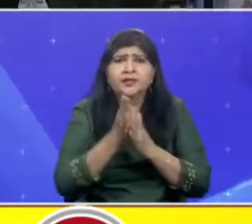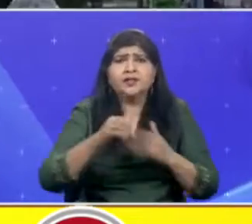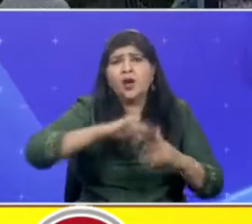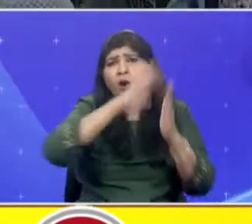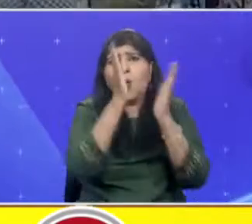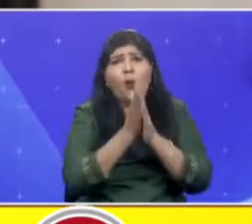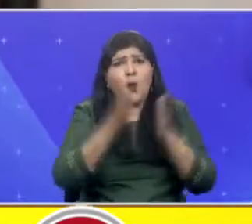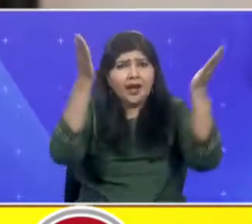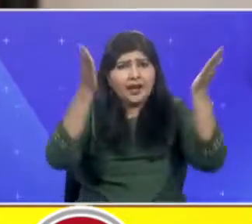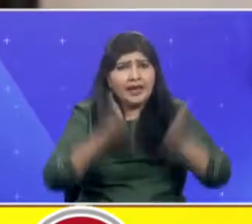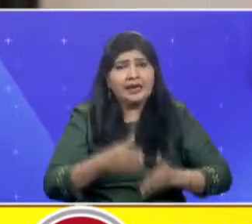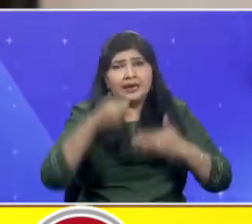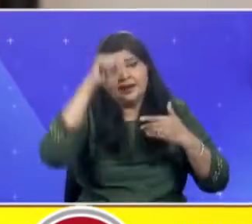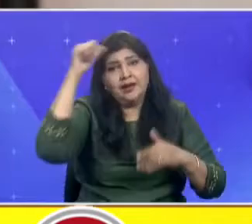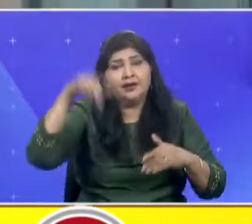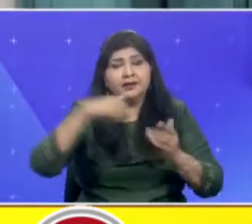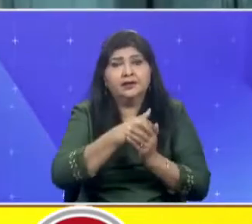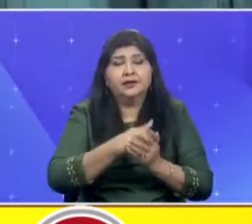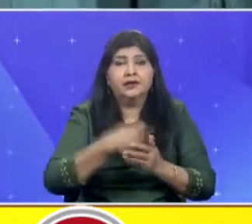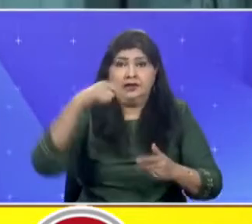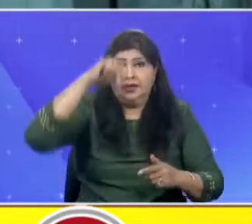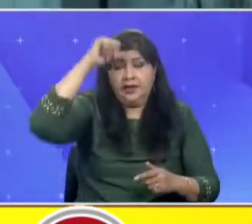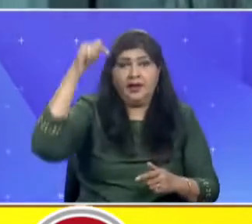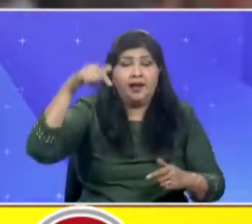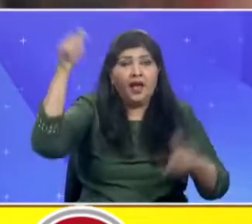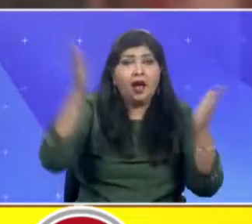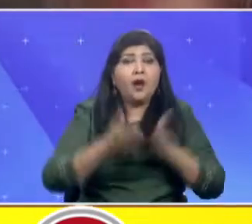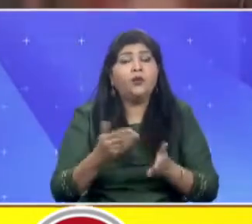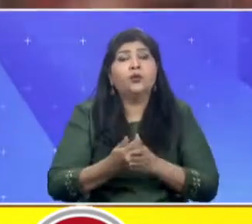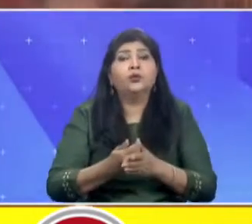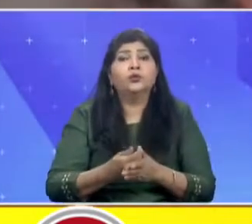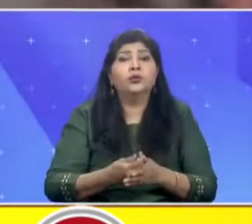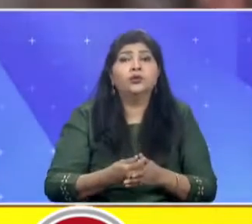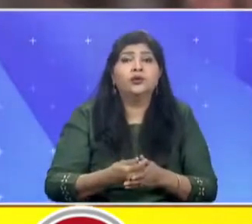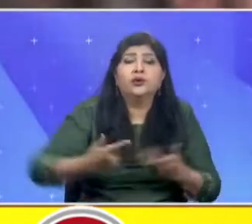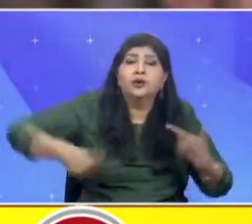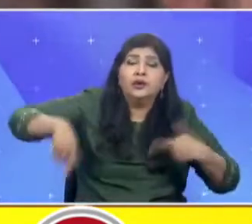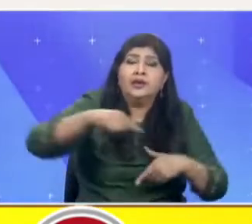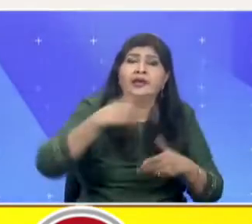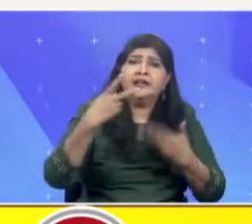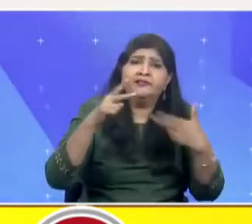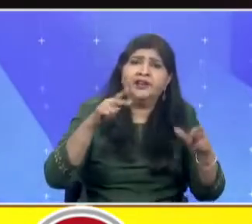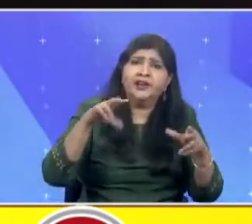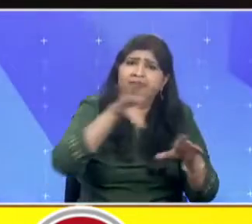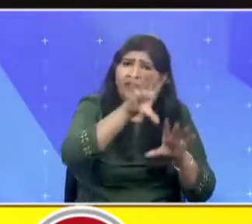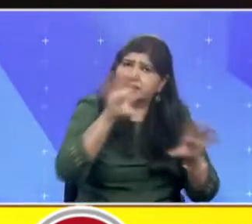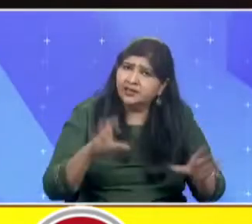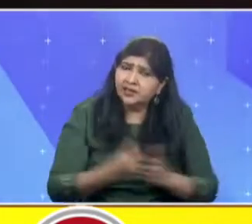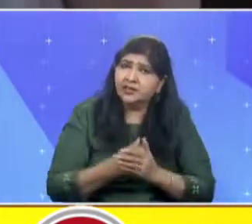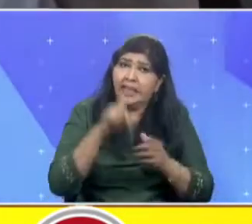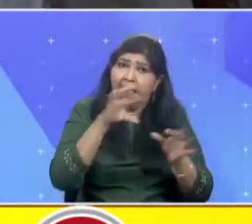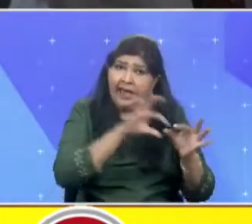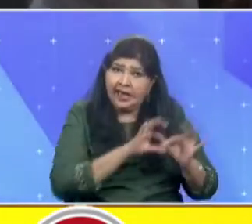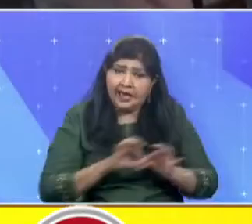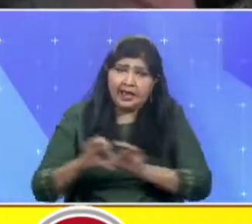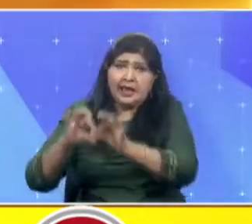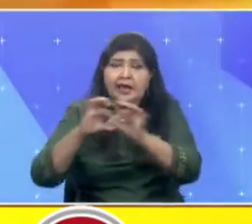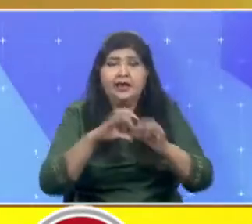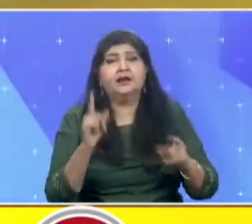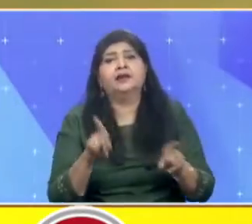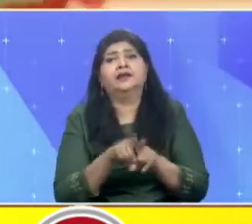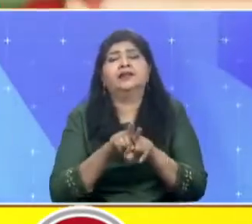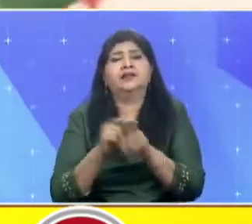उत्तर से दक्षिण तक, भारत को यही विविधता एक करके रखती